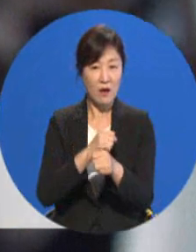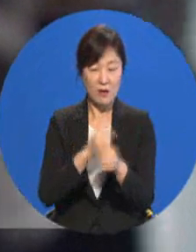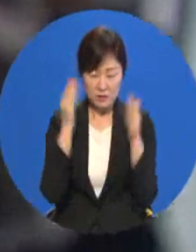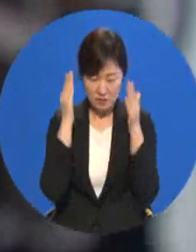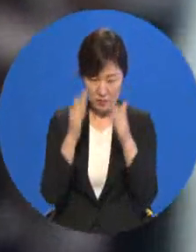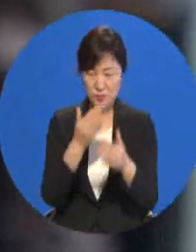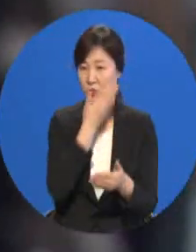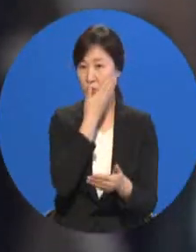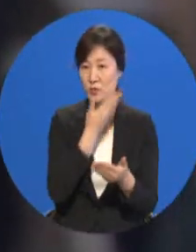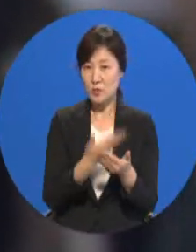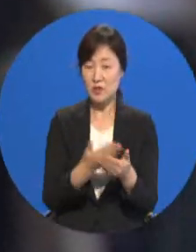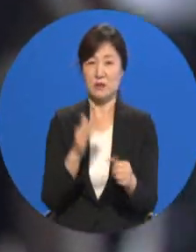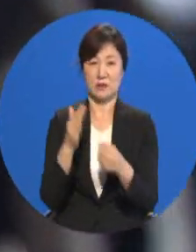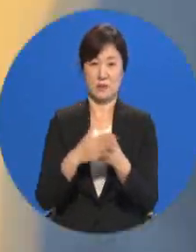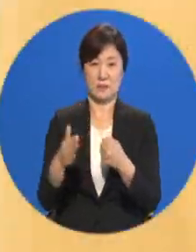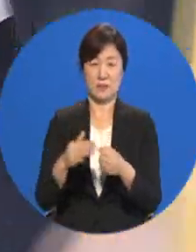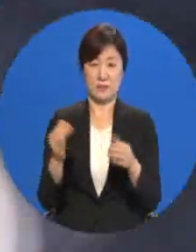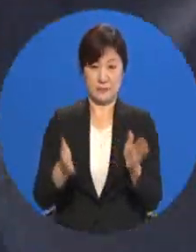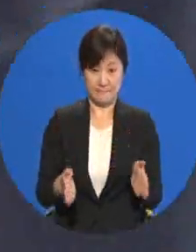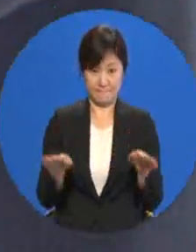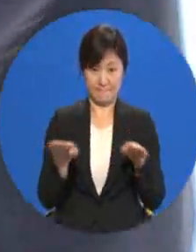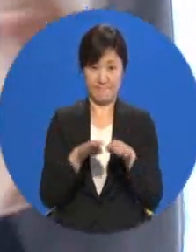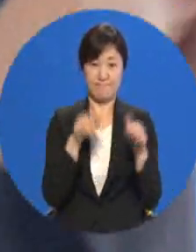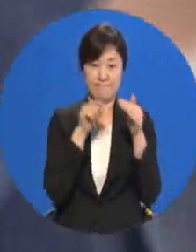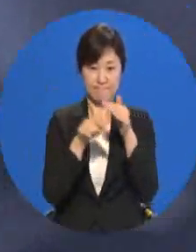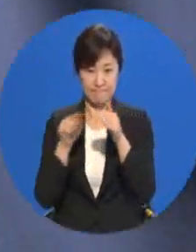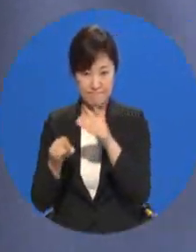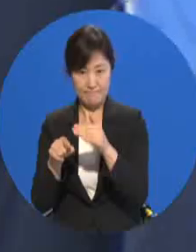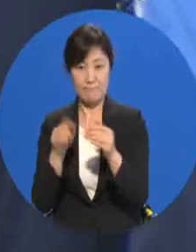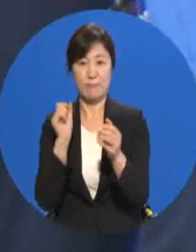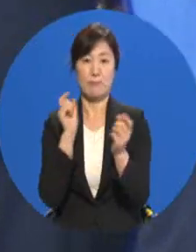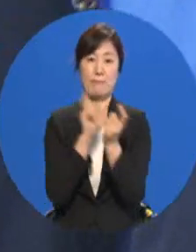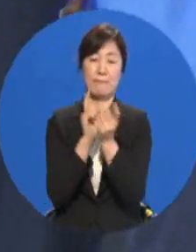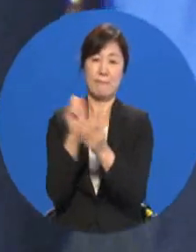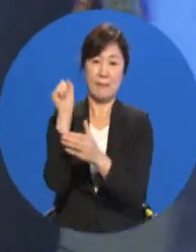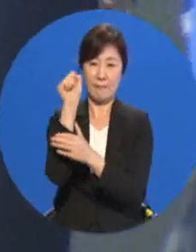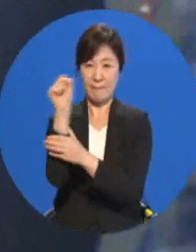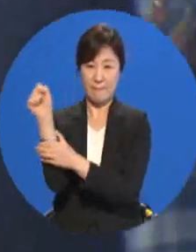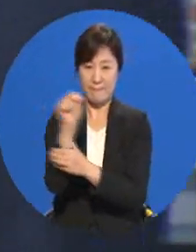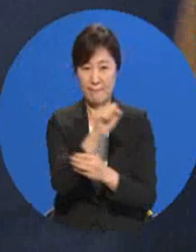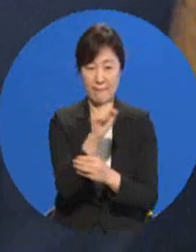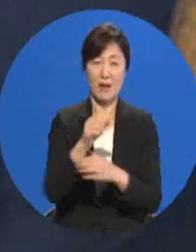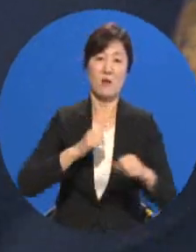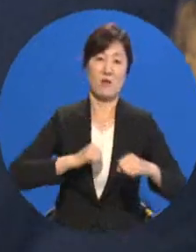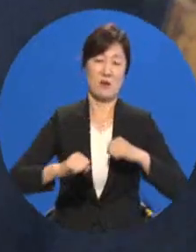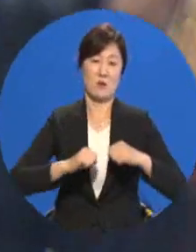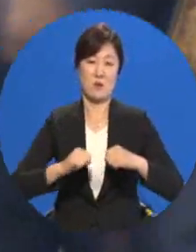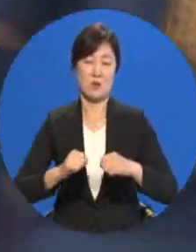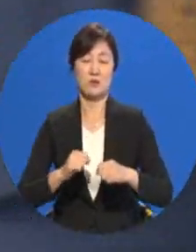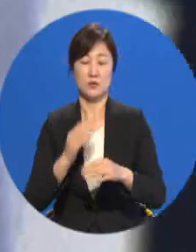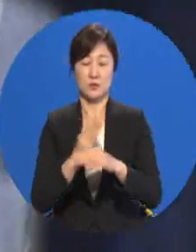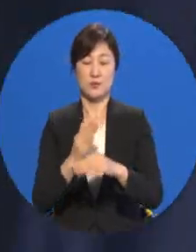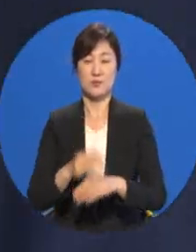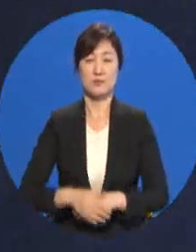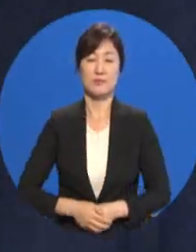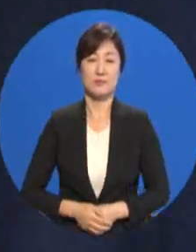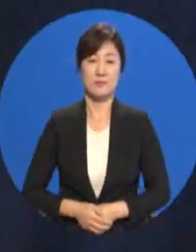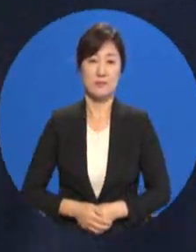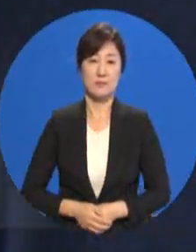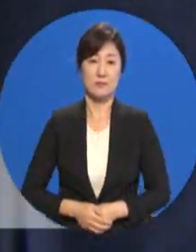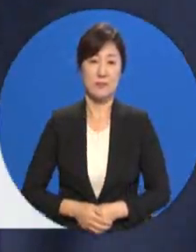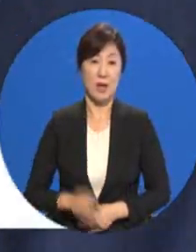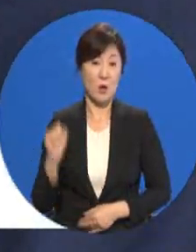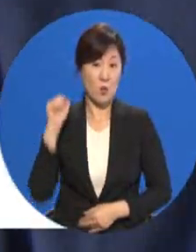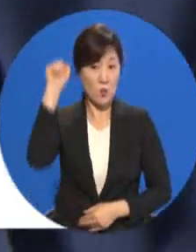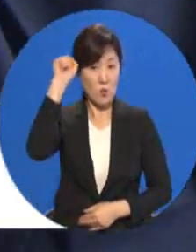따란 시설 방문과 주민 면담 대 정치인들의 대면 접촉 또 예전보다 적극적일 수밖에 없는 사와 2부 보